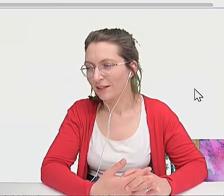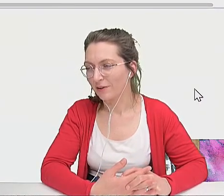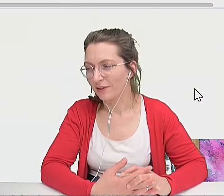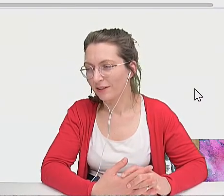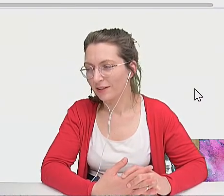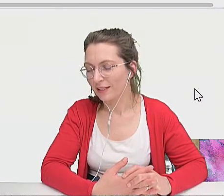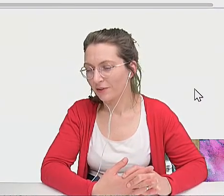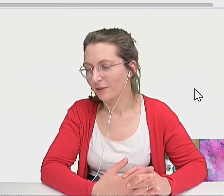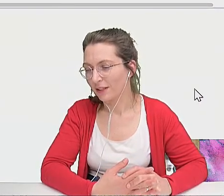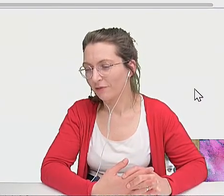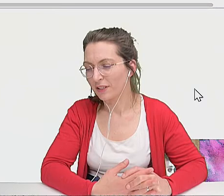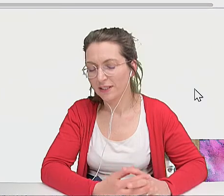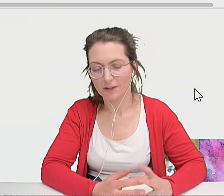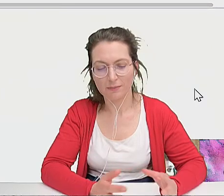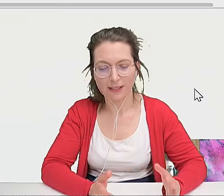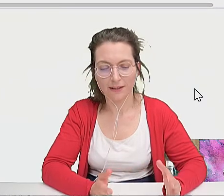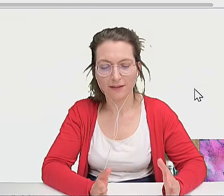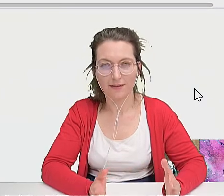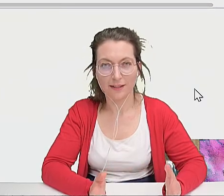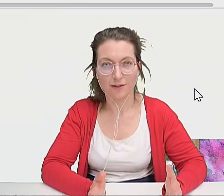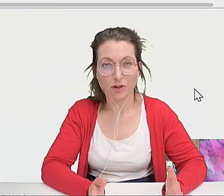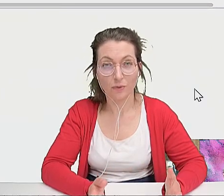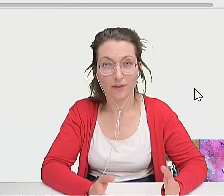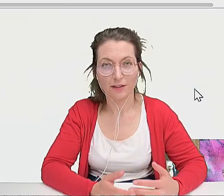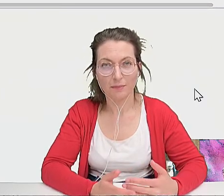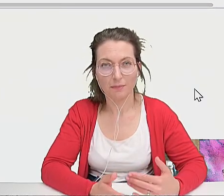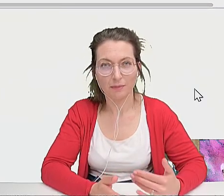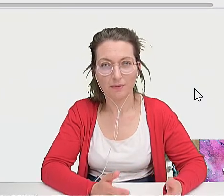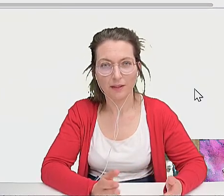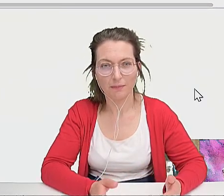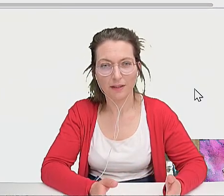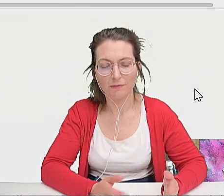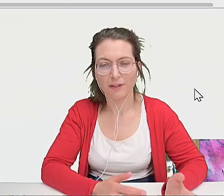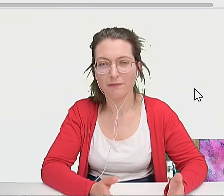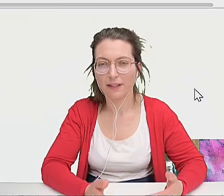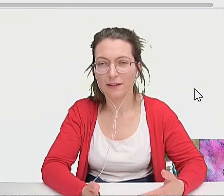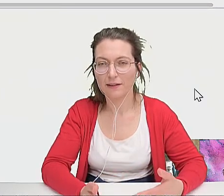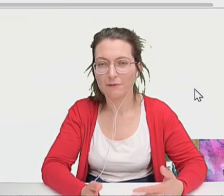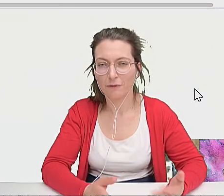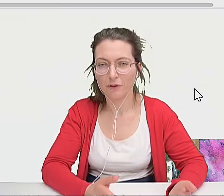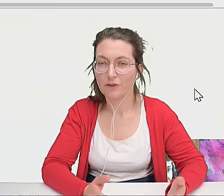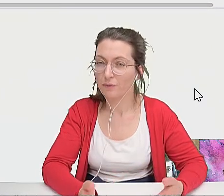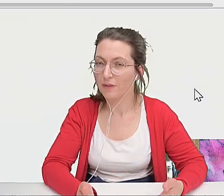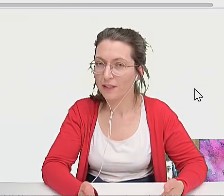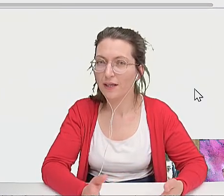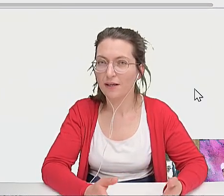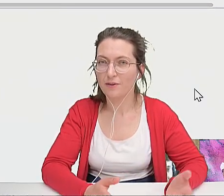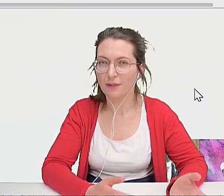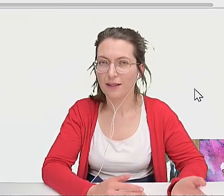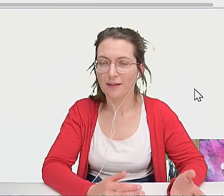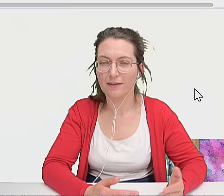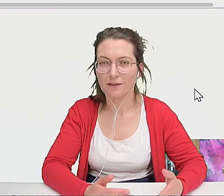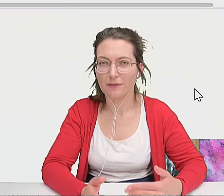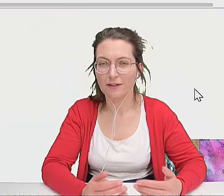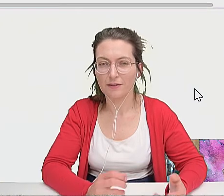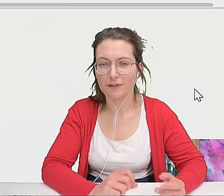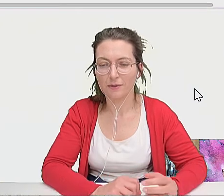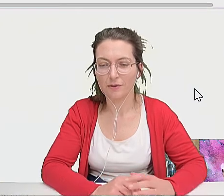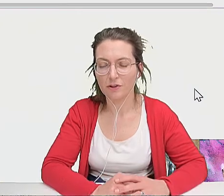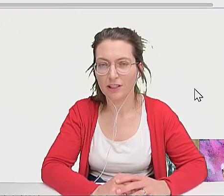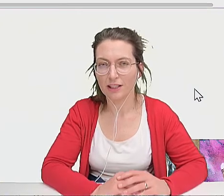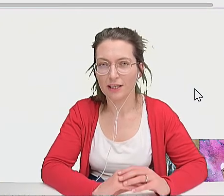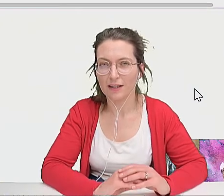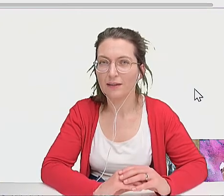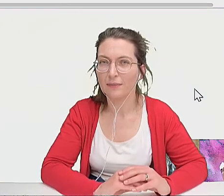das ist ja auch das, also ich finde es ja zum einen sehr, sehr schön, dass man beim Programmieren viele Wege führen zum Ziel. Also man kann es auf ganz